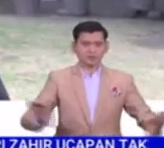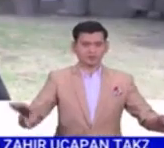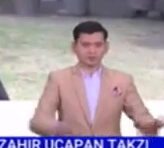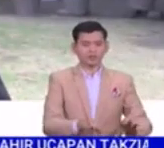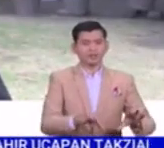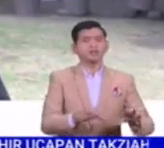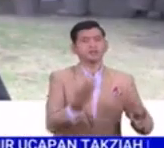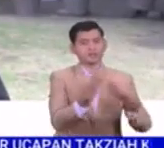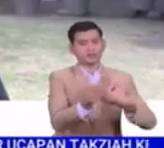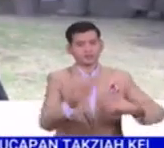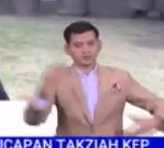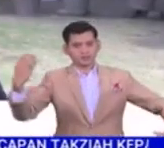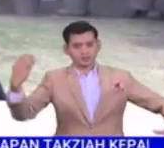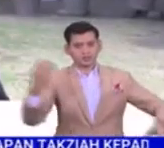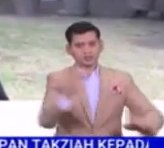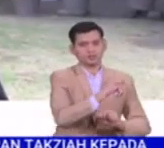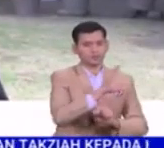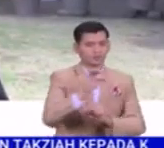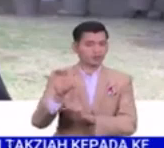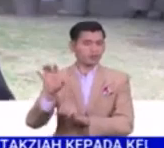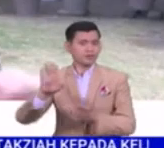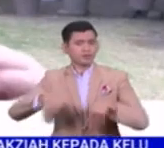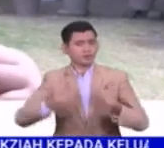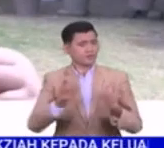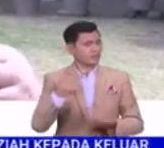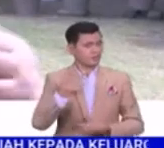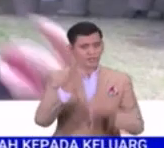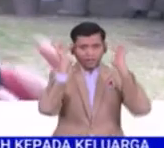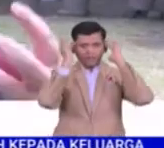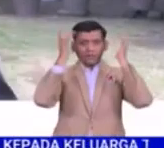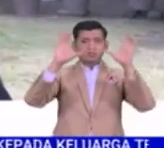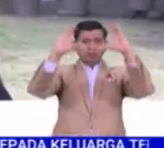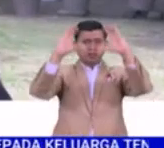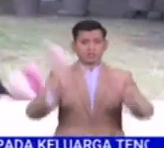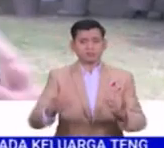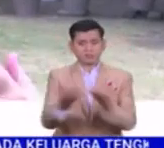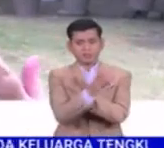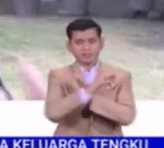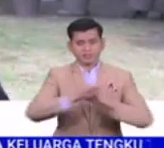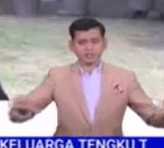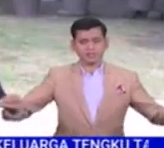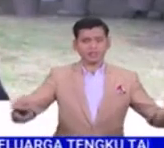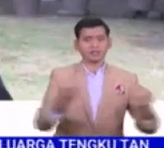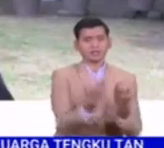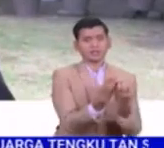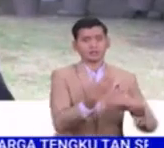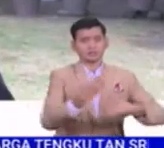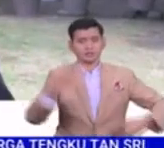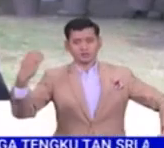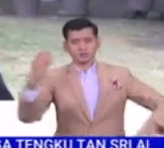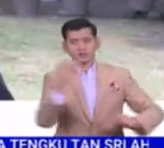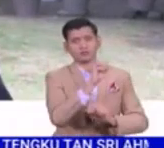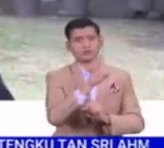buluh ataupun panjut ya. Selama ni kami tak tahu macam mana cara menyediakan pelita buluh ni.